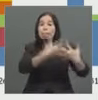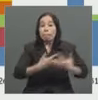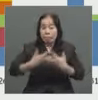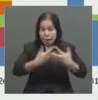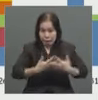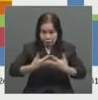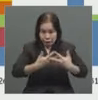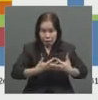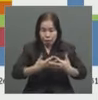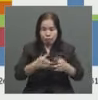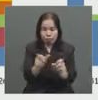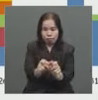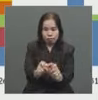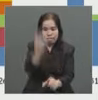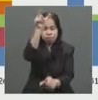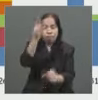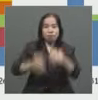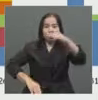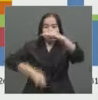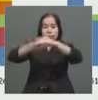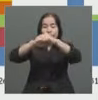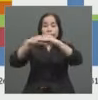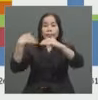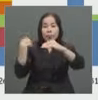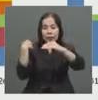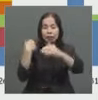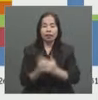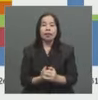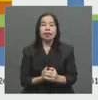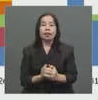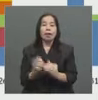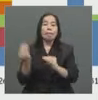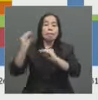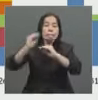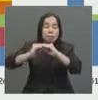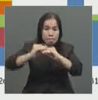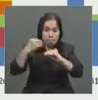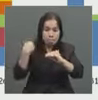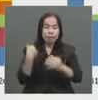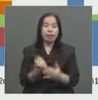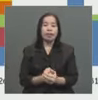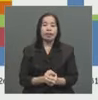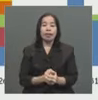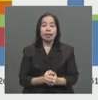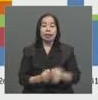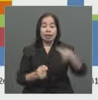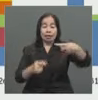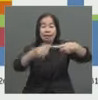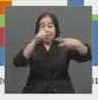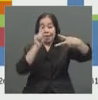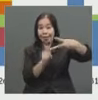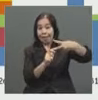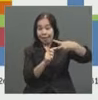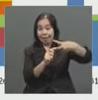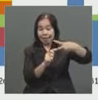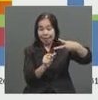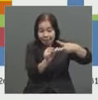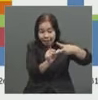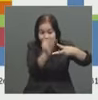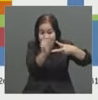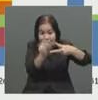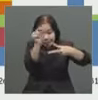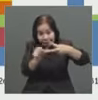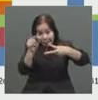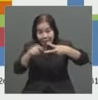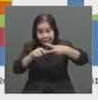ครับเพิ่มขึ้นด้วยนะครับแล้วก็มาดูข้างล่างนะครับจะเห็นภาพของ